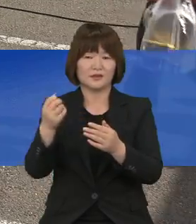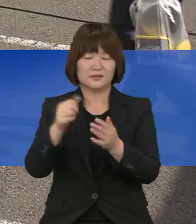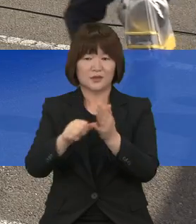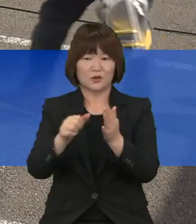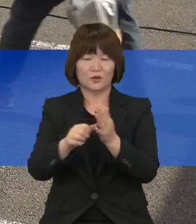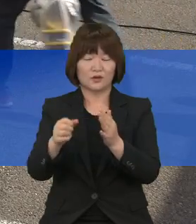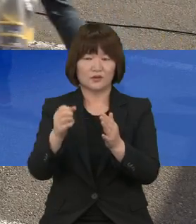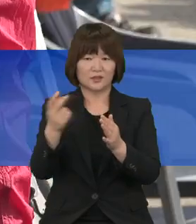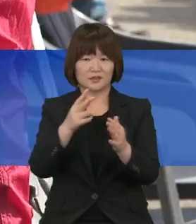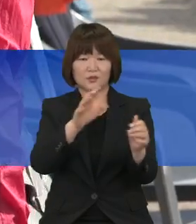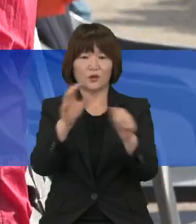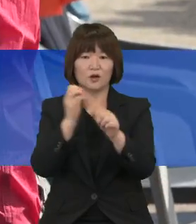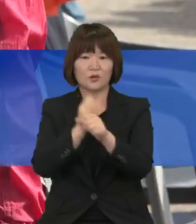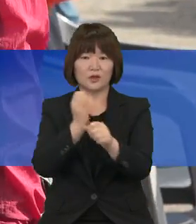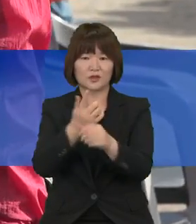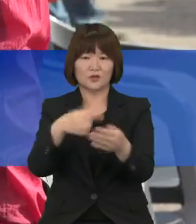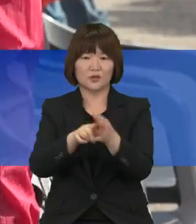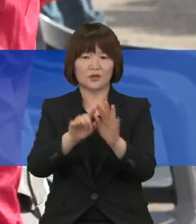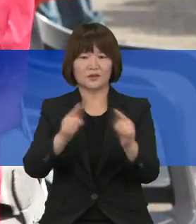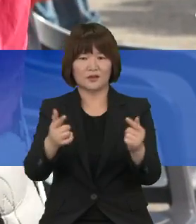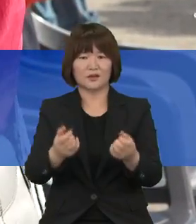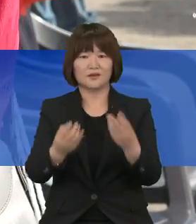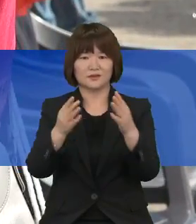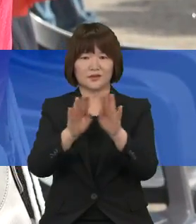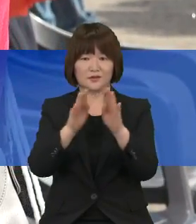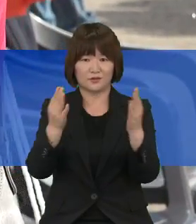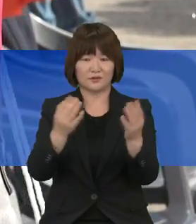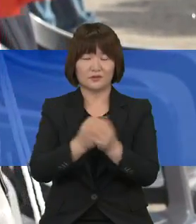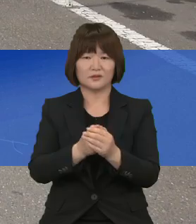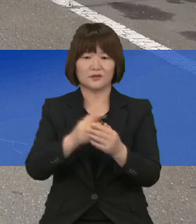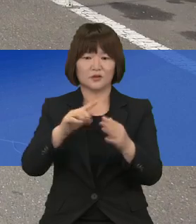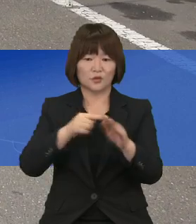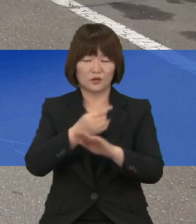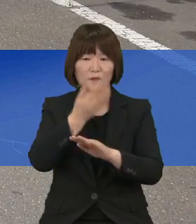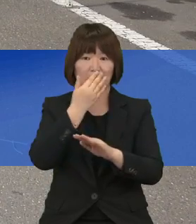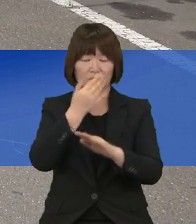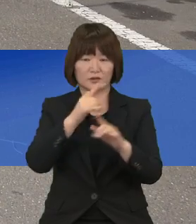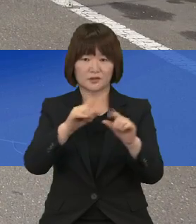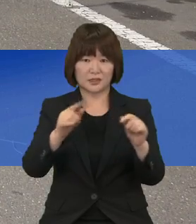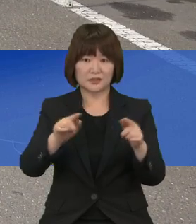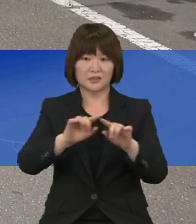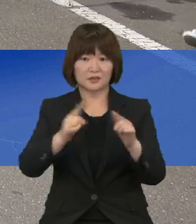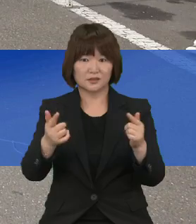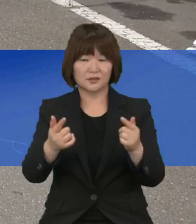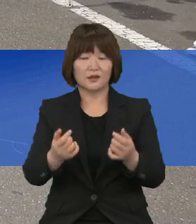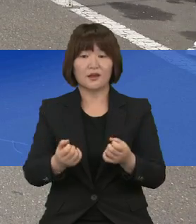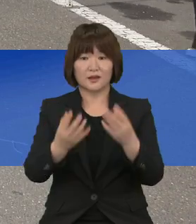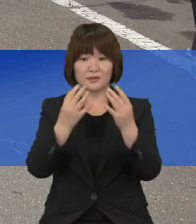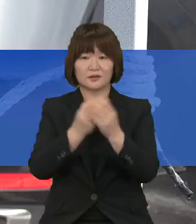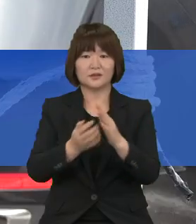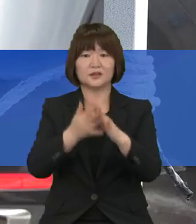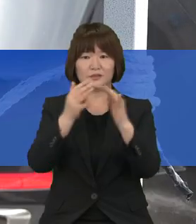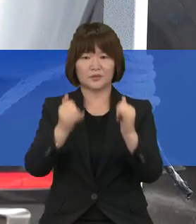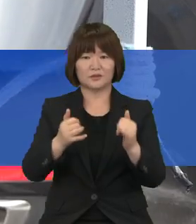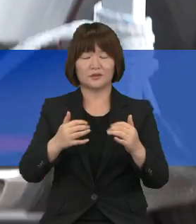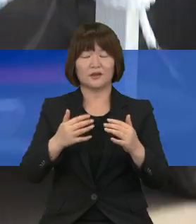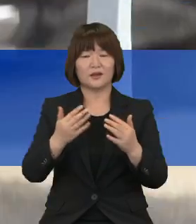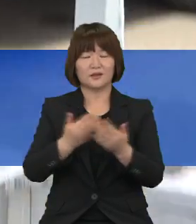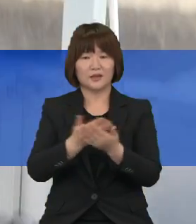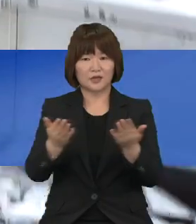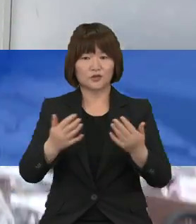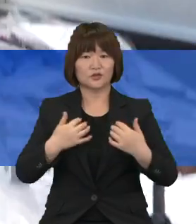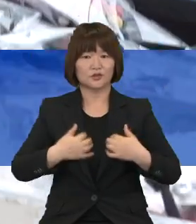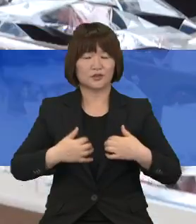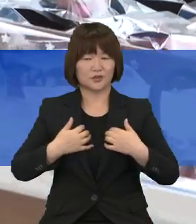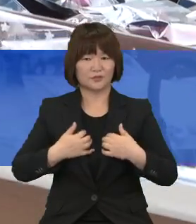자원 재활용을 위한 다양한 행사가 진행됐습니다. 이외에도 먹거리 장터 등 각종 부대 행사로 시민들이